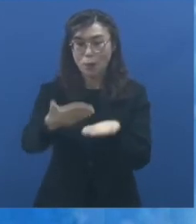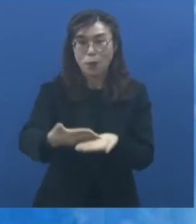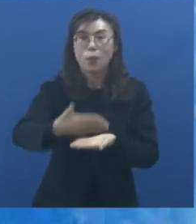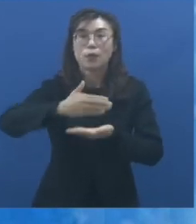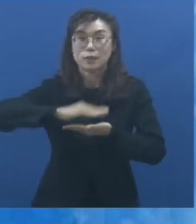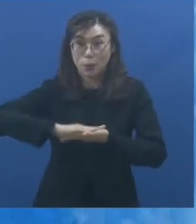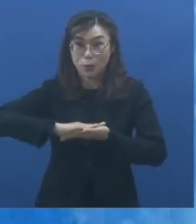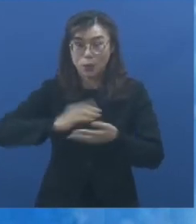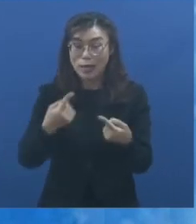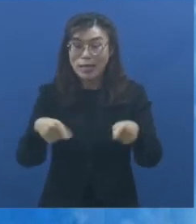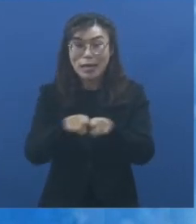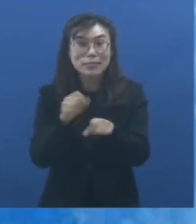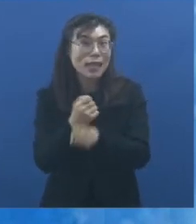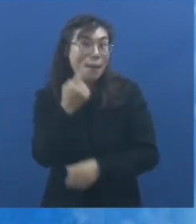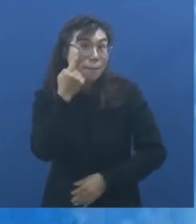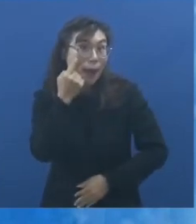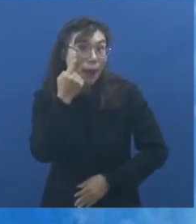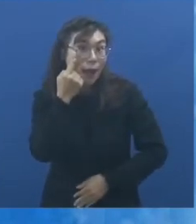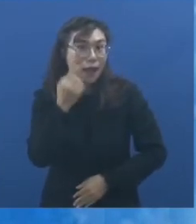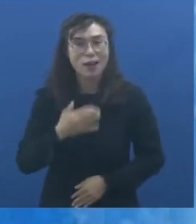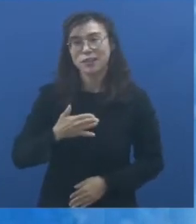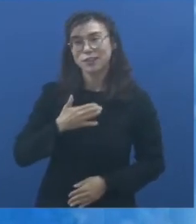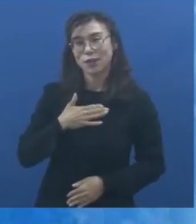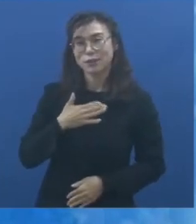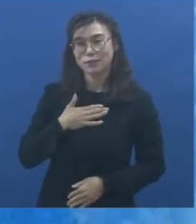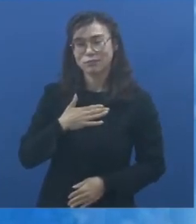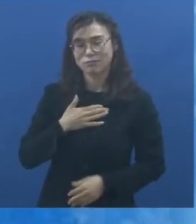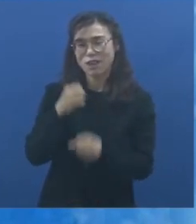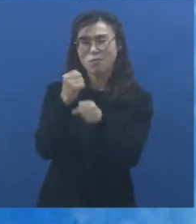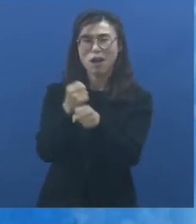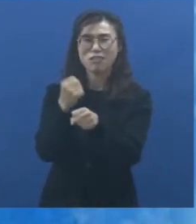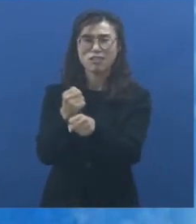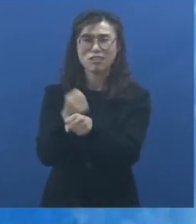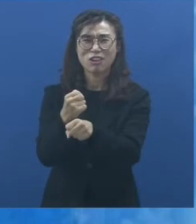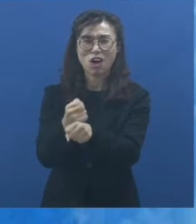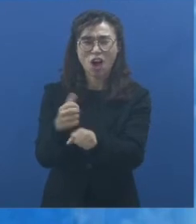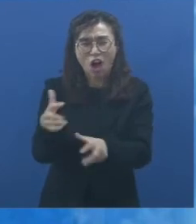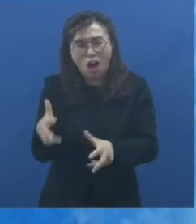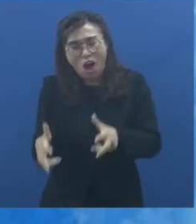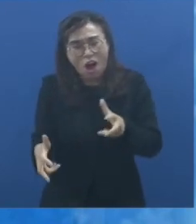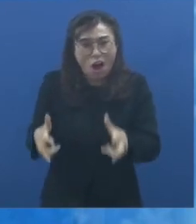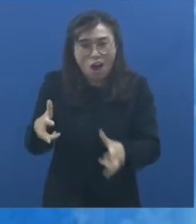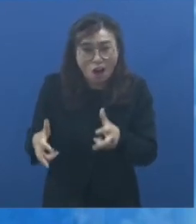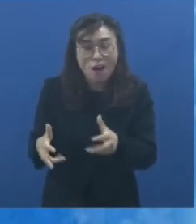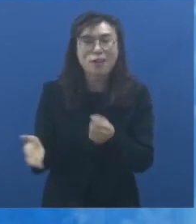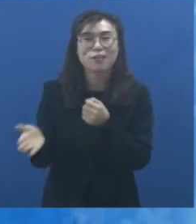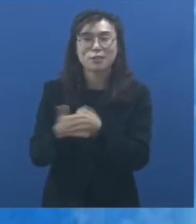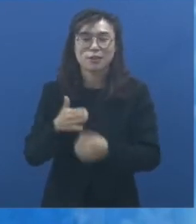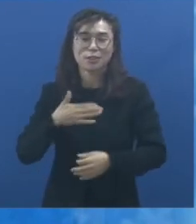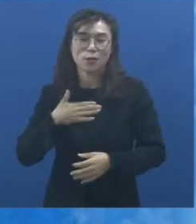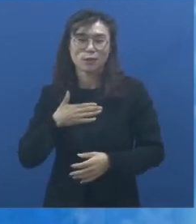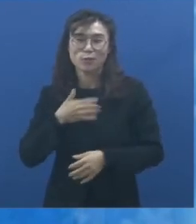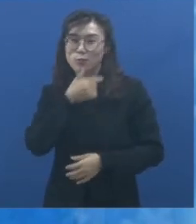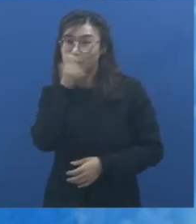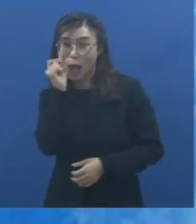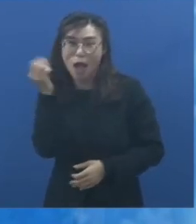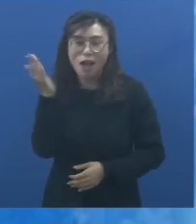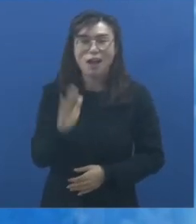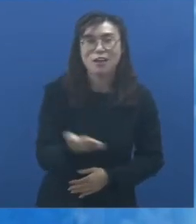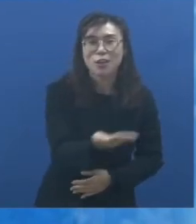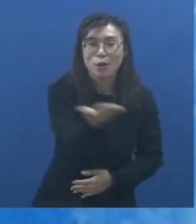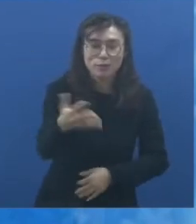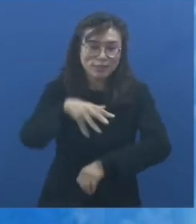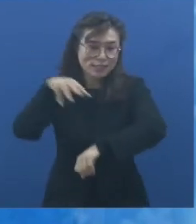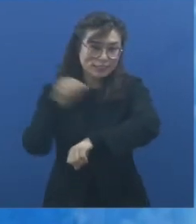보실까요 여러분들 또 저는 굉장히 만드는게 서툰 사람이에요 저는 굉장히 서툴지만 여러분들은 잘 하실 수 있죠